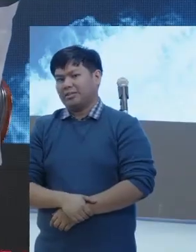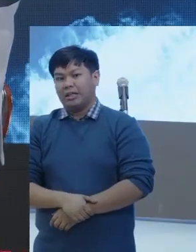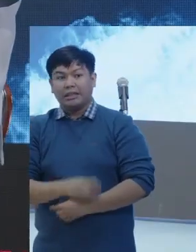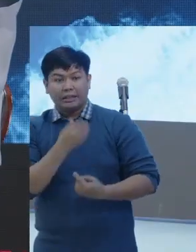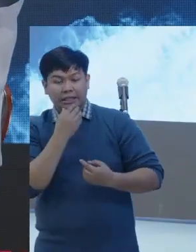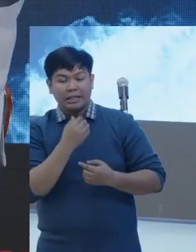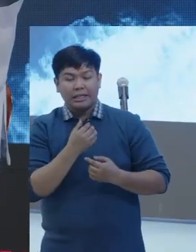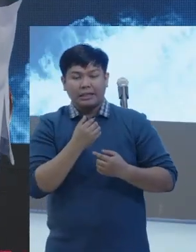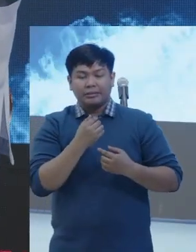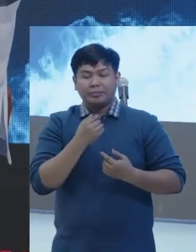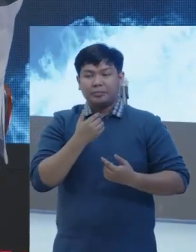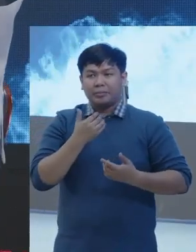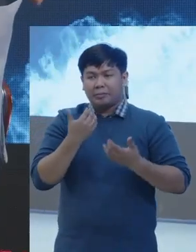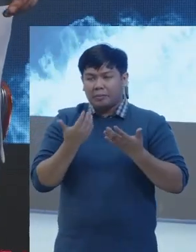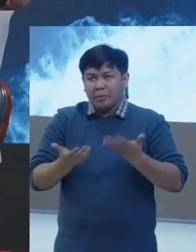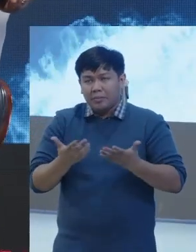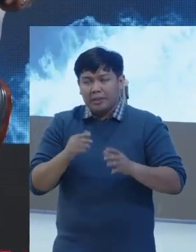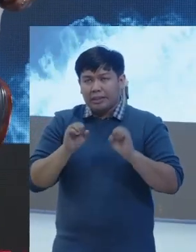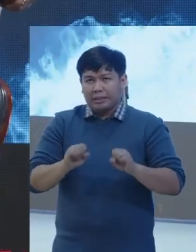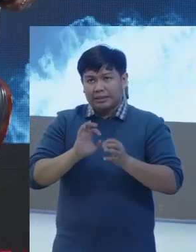pwede rin pong i-translate